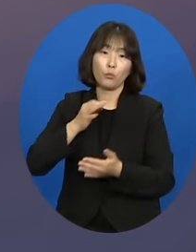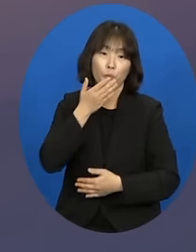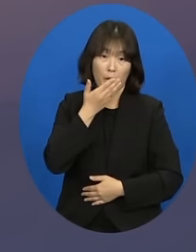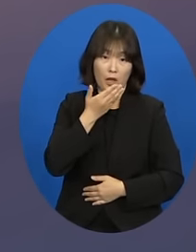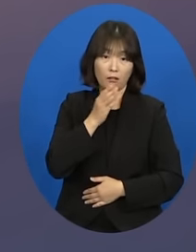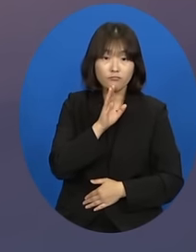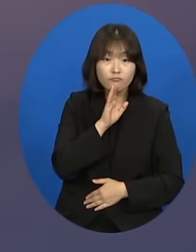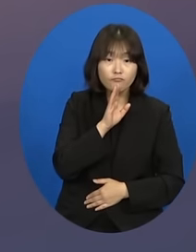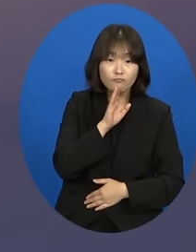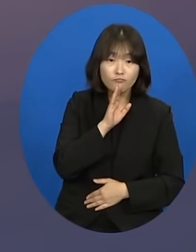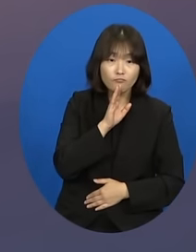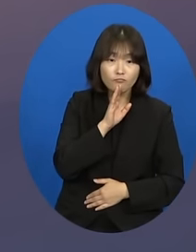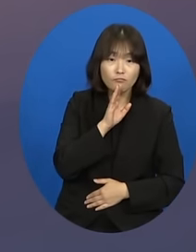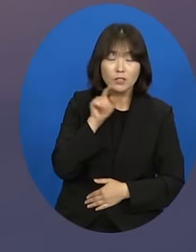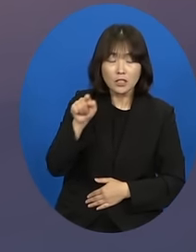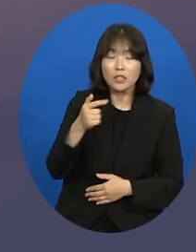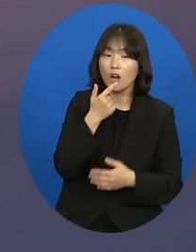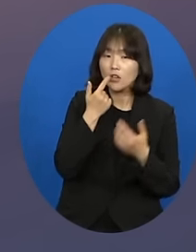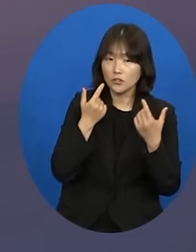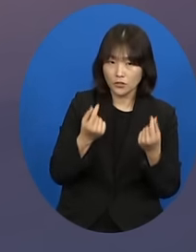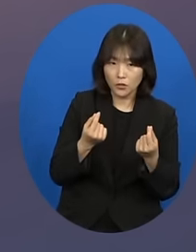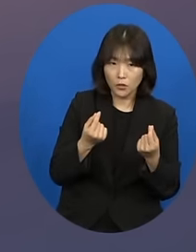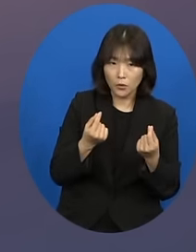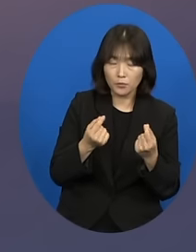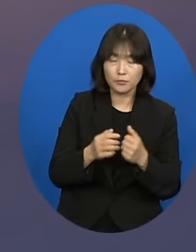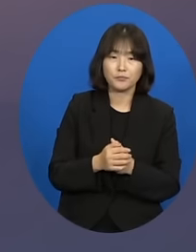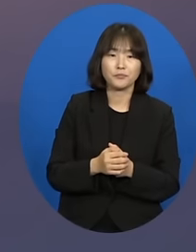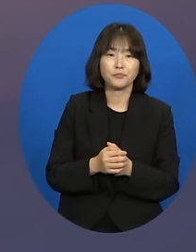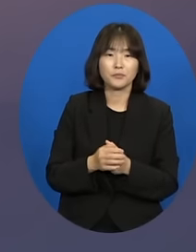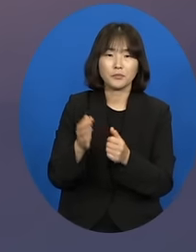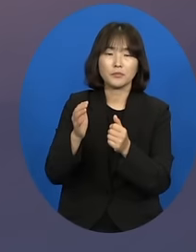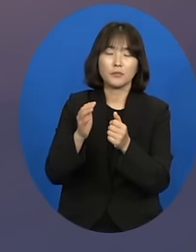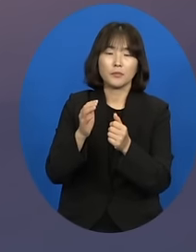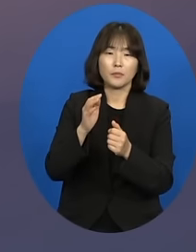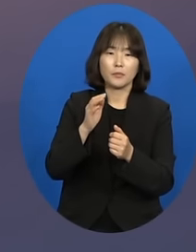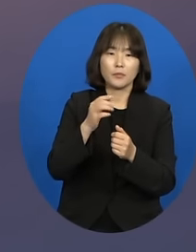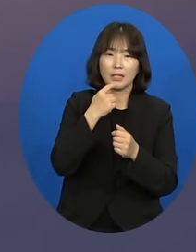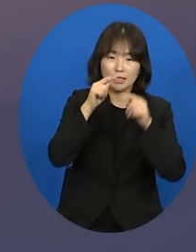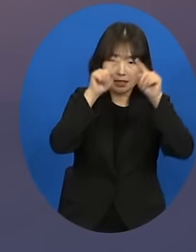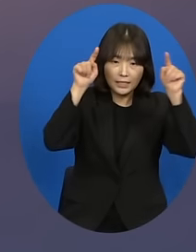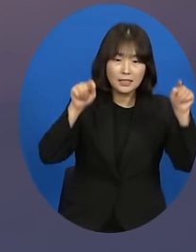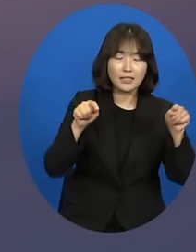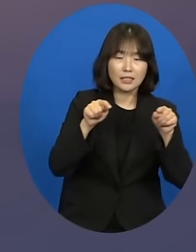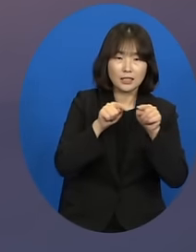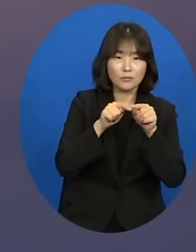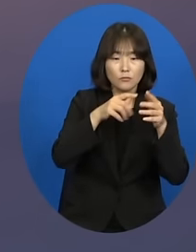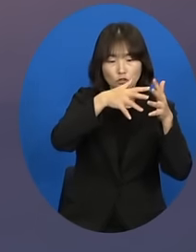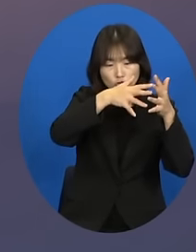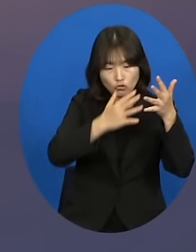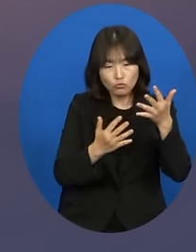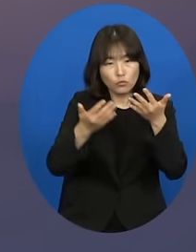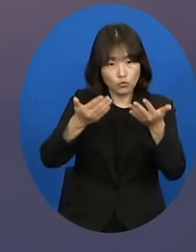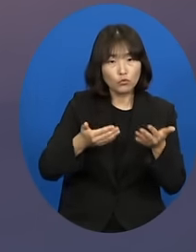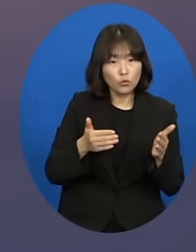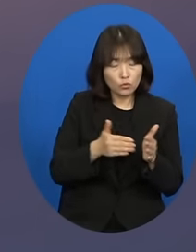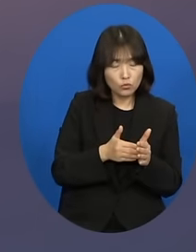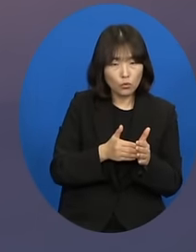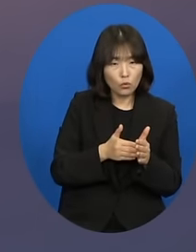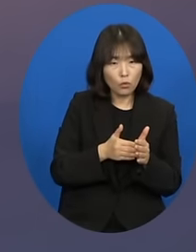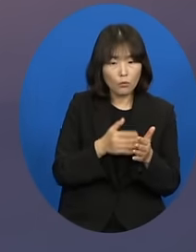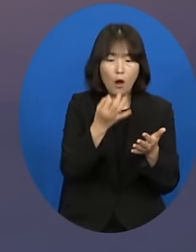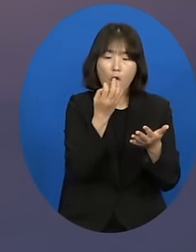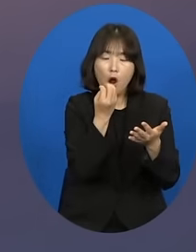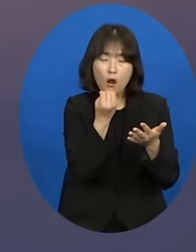거죠. 예수님 우리에게 백지 수표를 주셨어요. 백지 수표를 주셨다는 건 무한대의 액수를 적어도